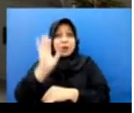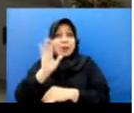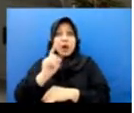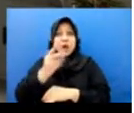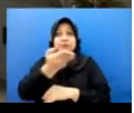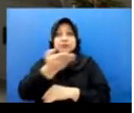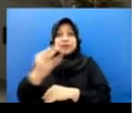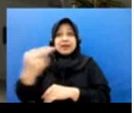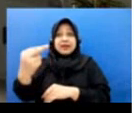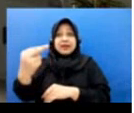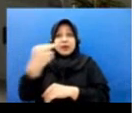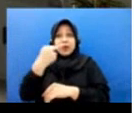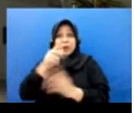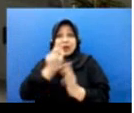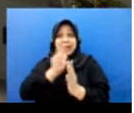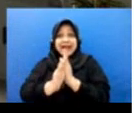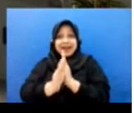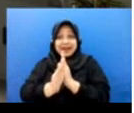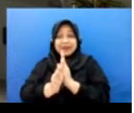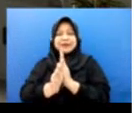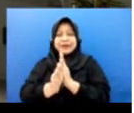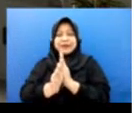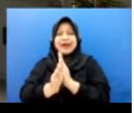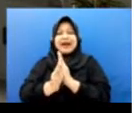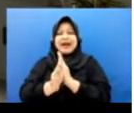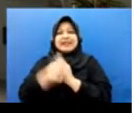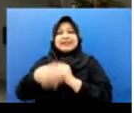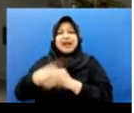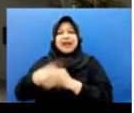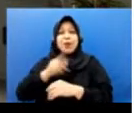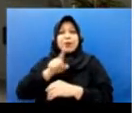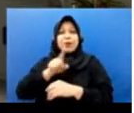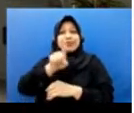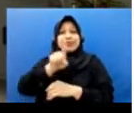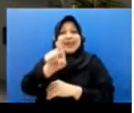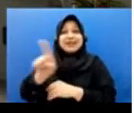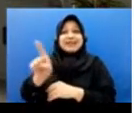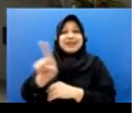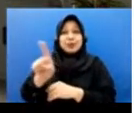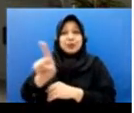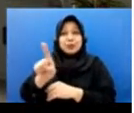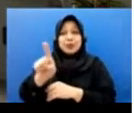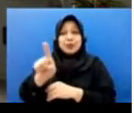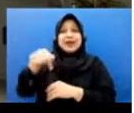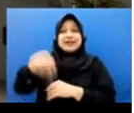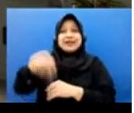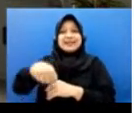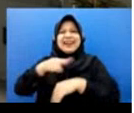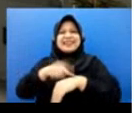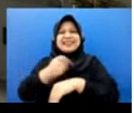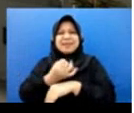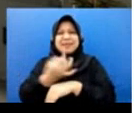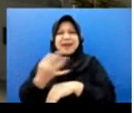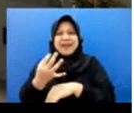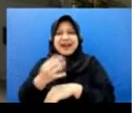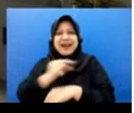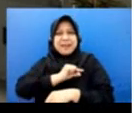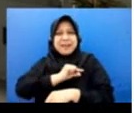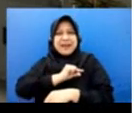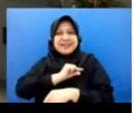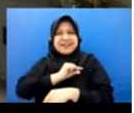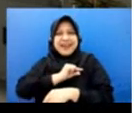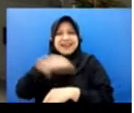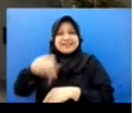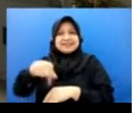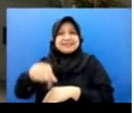secara live, nah saya ini akan bertanya dulu, sekarang jam berapa nih panitia yang menemani saya di kelas?